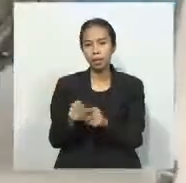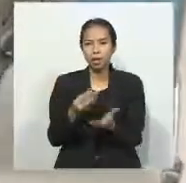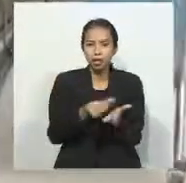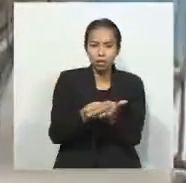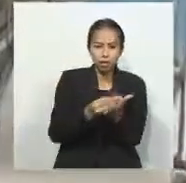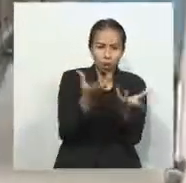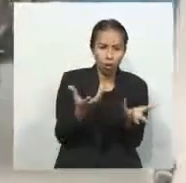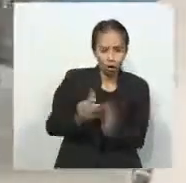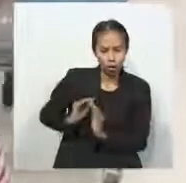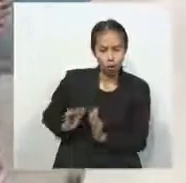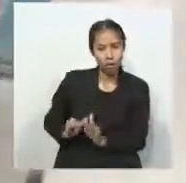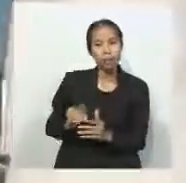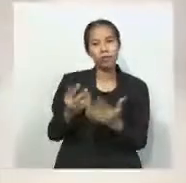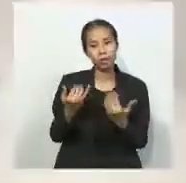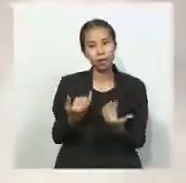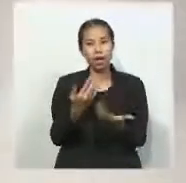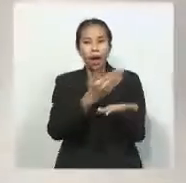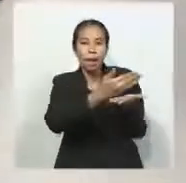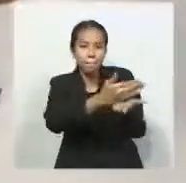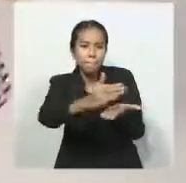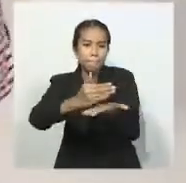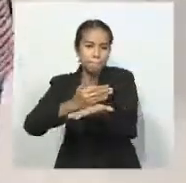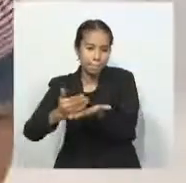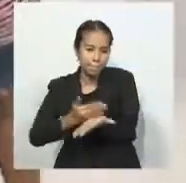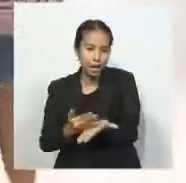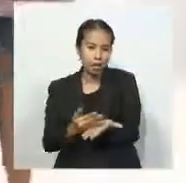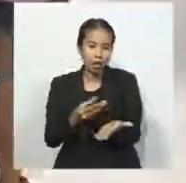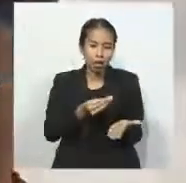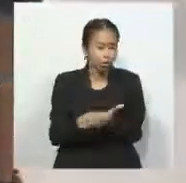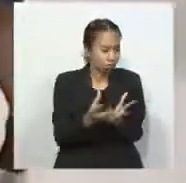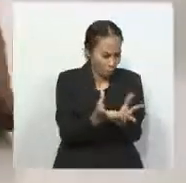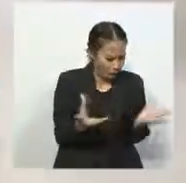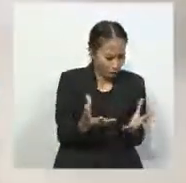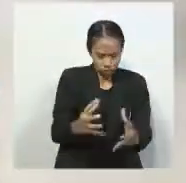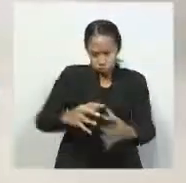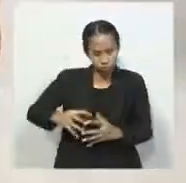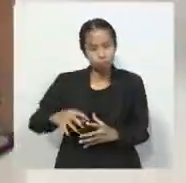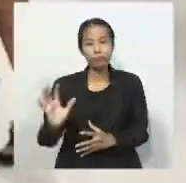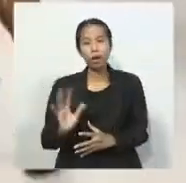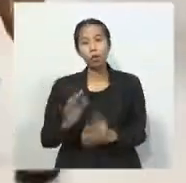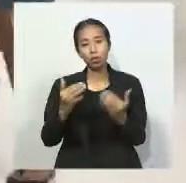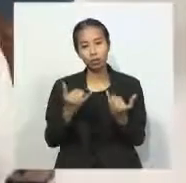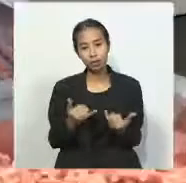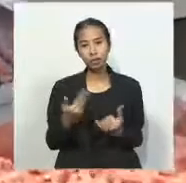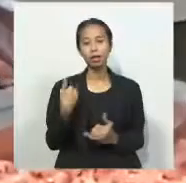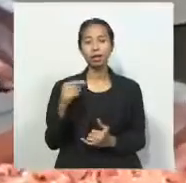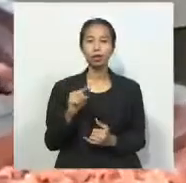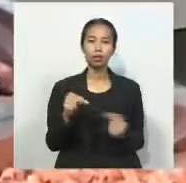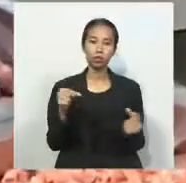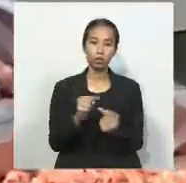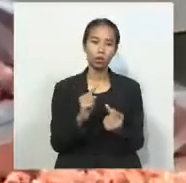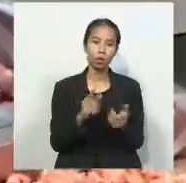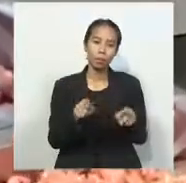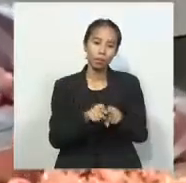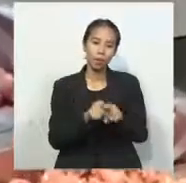นะครับในส่วนนี้ก็อยากที่จะให้มีน้ำใจเอื้อเฟื้อกันในเรื่องของอาหารไม่ควรที่จะกักตุนอาหารมากจนเกินไปแล้วก็สามารถยืนยันได้ว่าสามารถที่จ